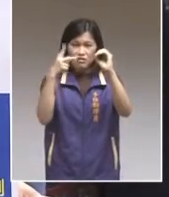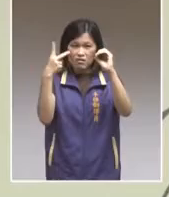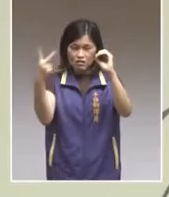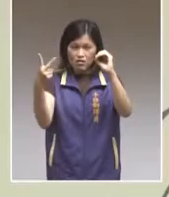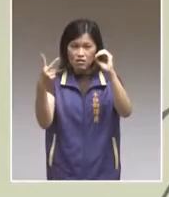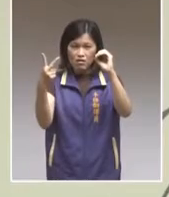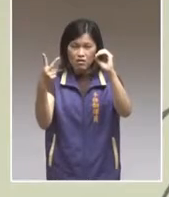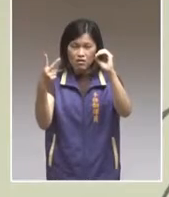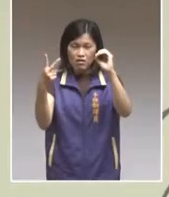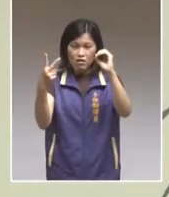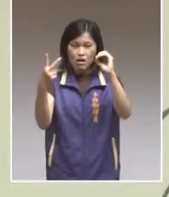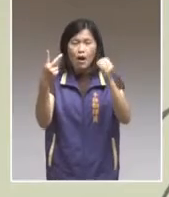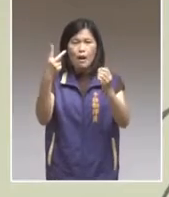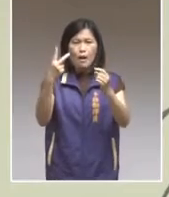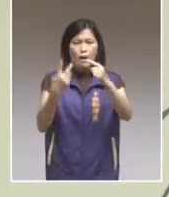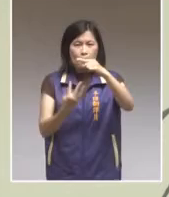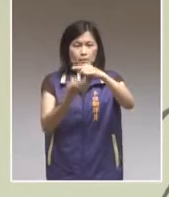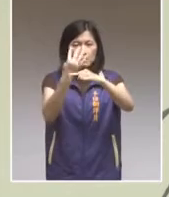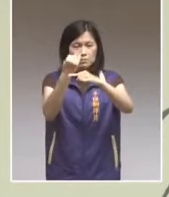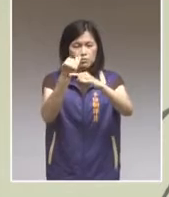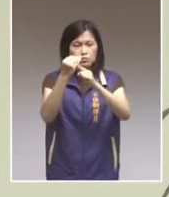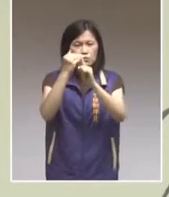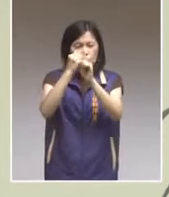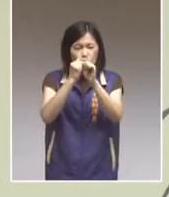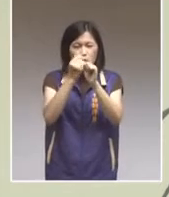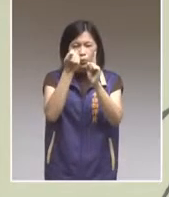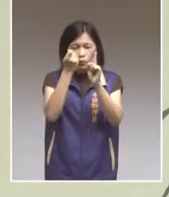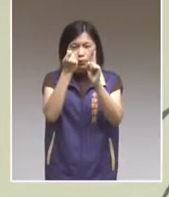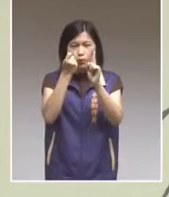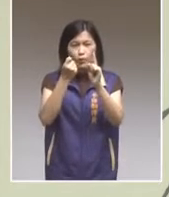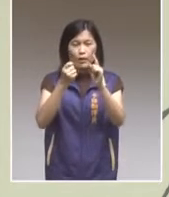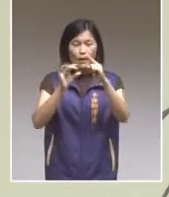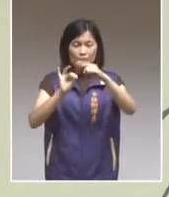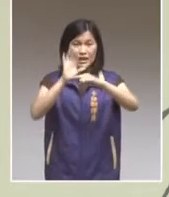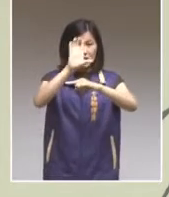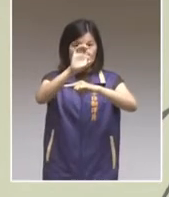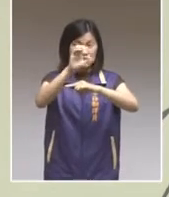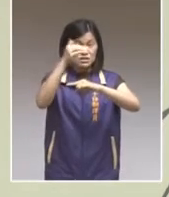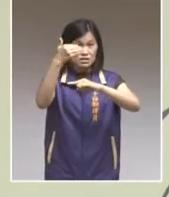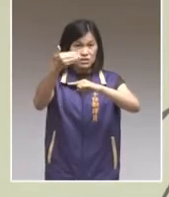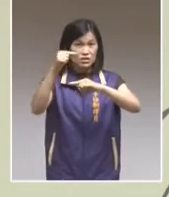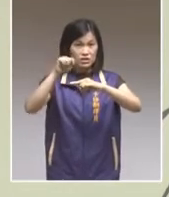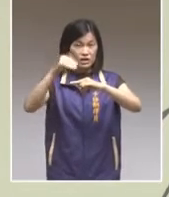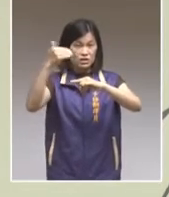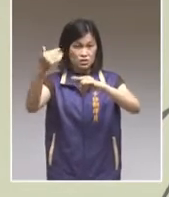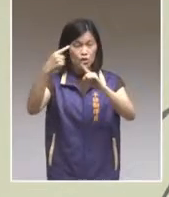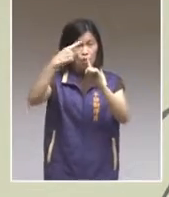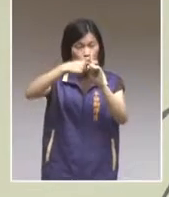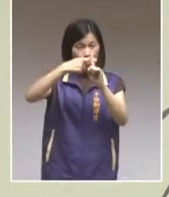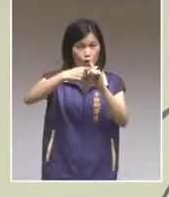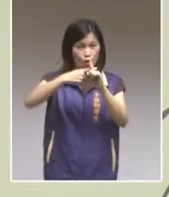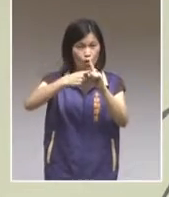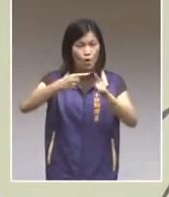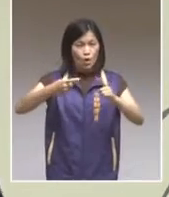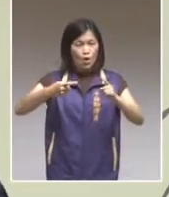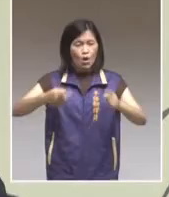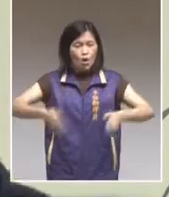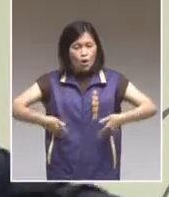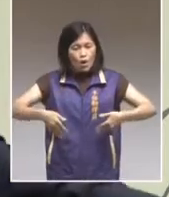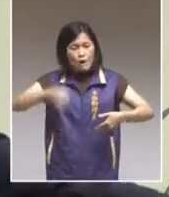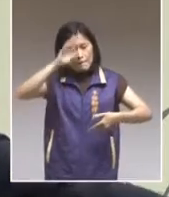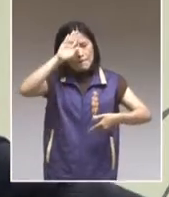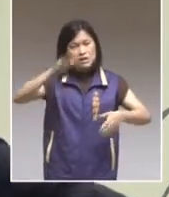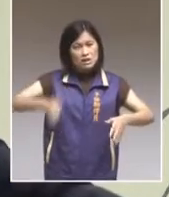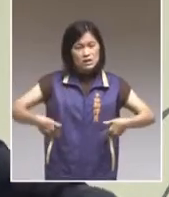0.1%到0.2%哈，其实比例还是相当低。那99.9%都还是轻症跟没有症状